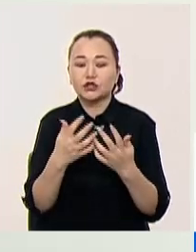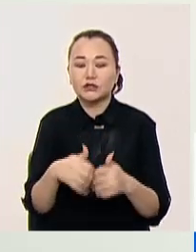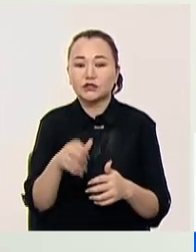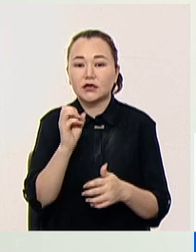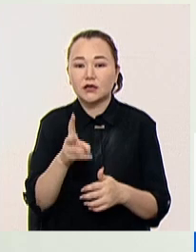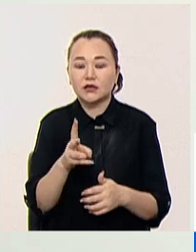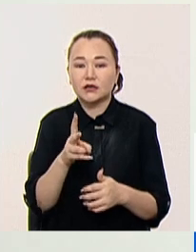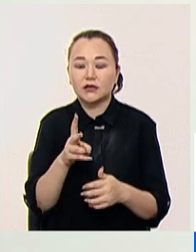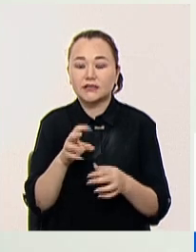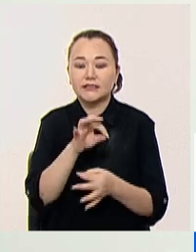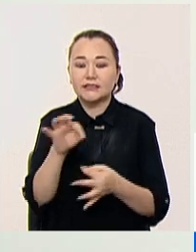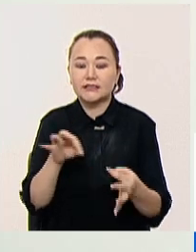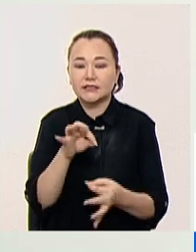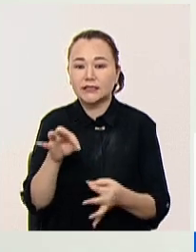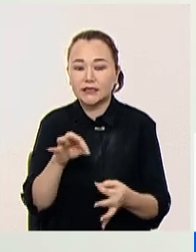как сироты,